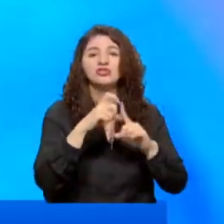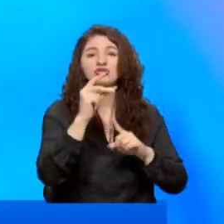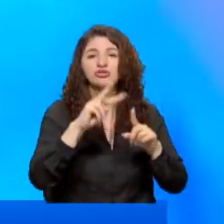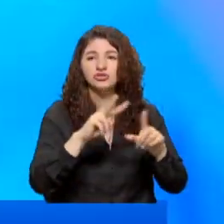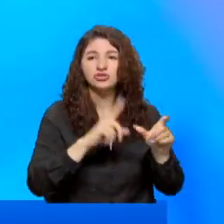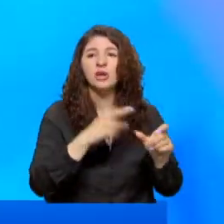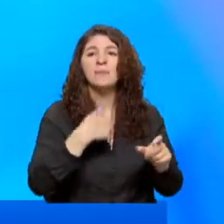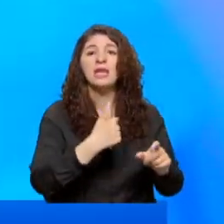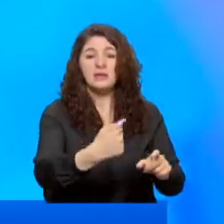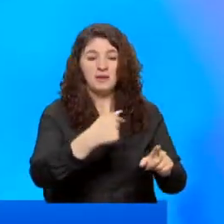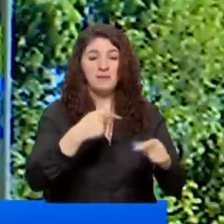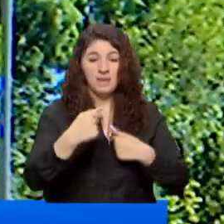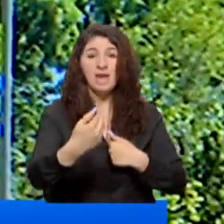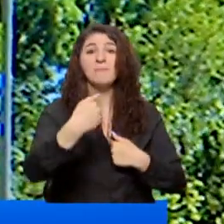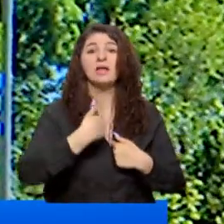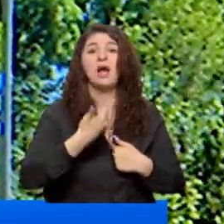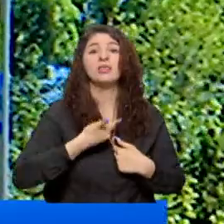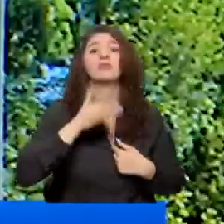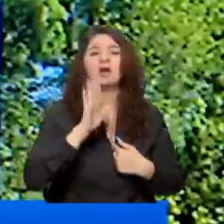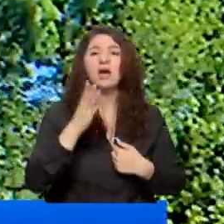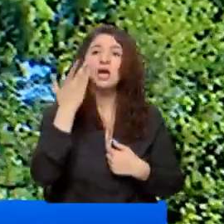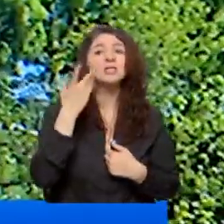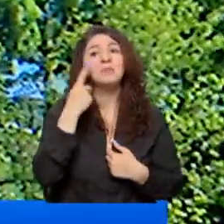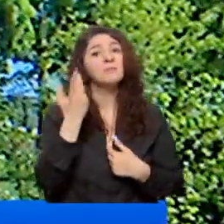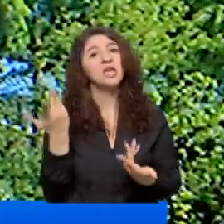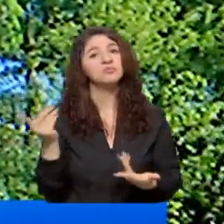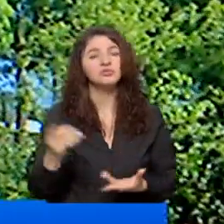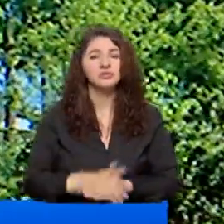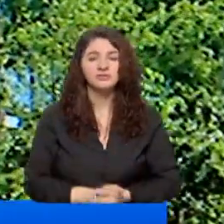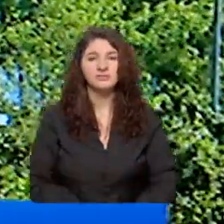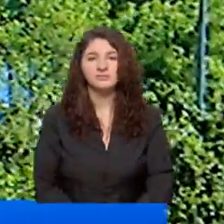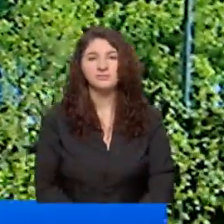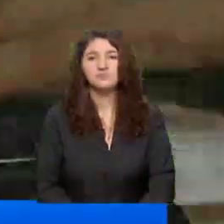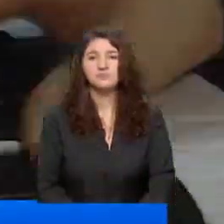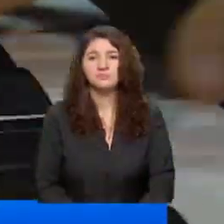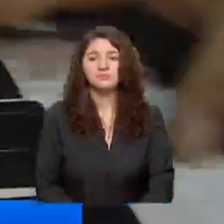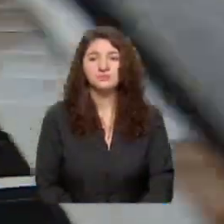Beni bana anlatma demiş Savaş izledim bakalım neymiş